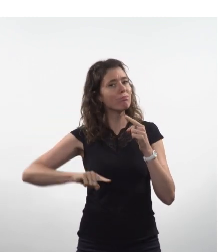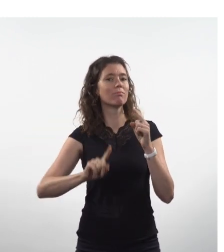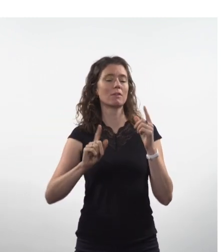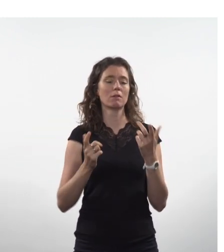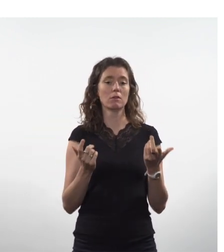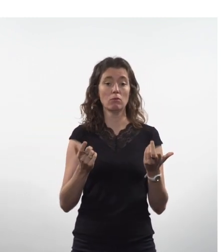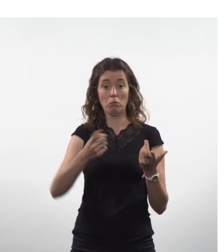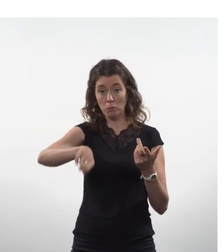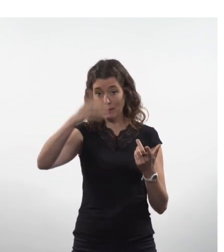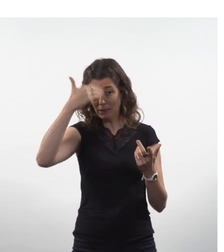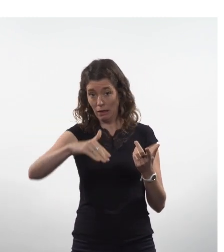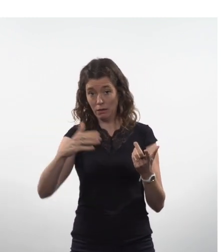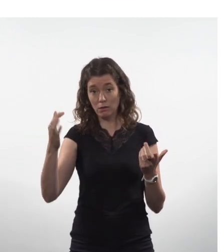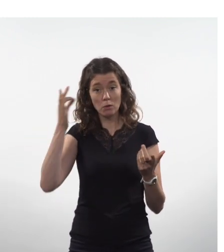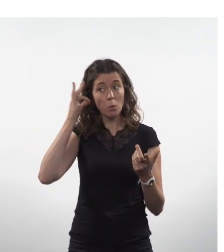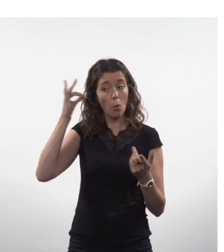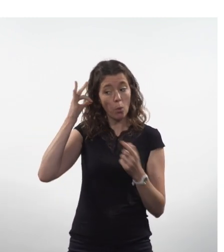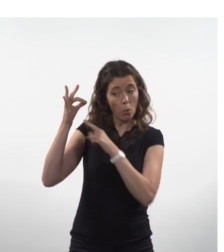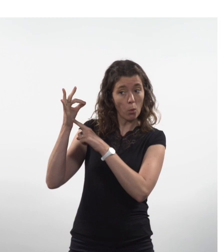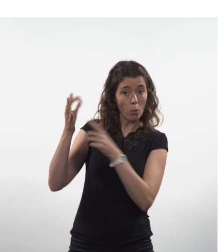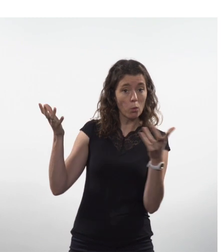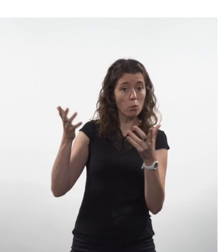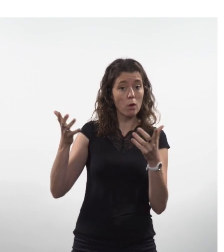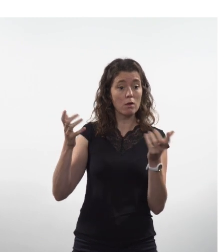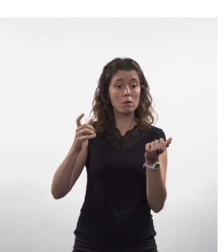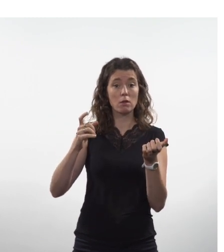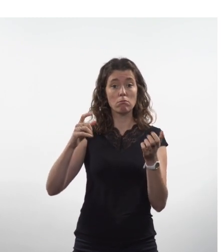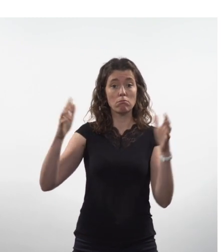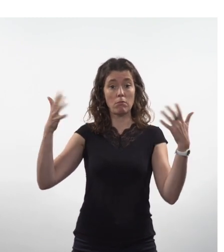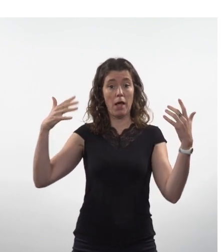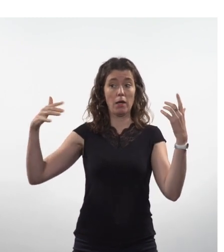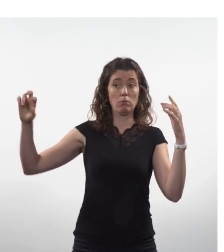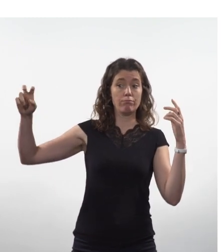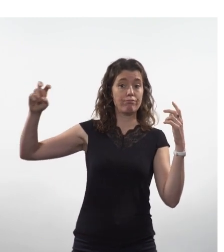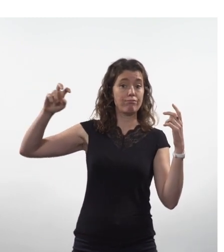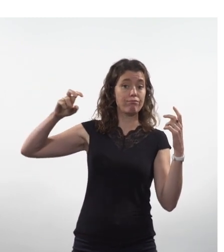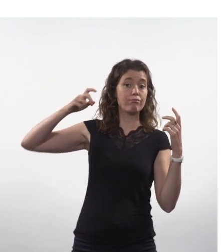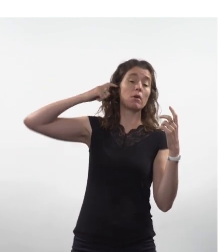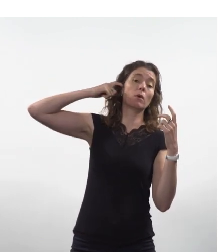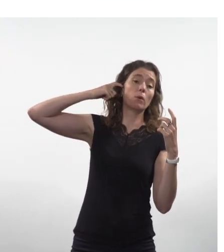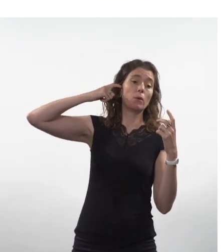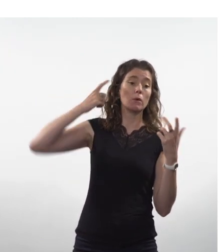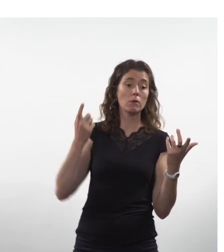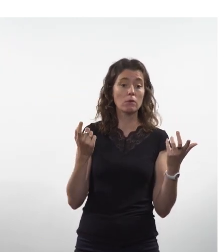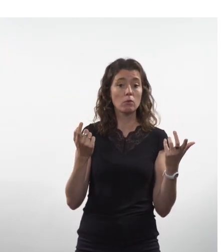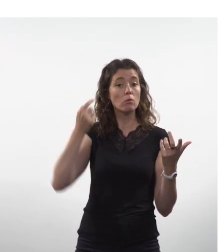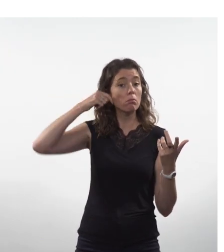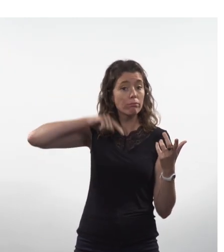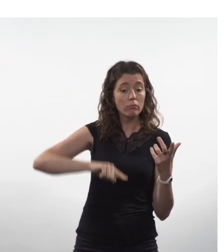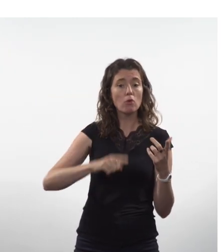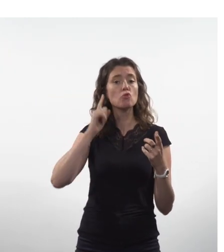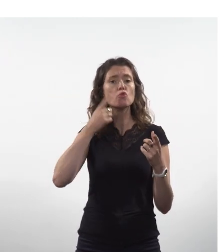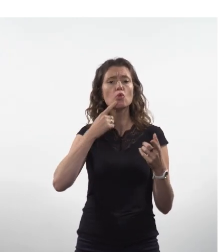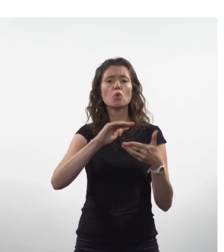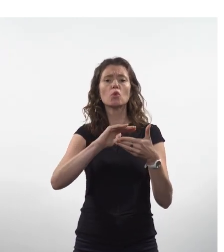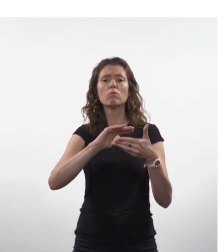vous le savez, que le son, c'est un air en mouvement qui rentre dans l'oreille. Et donc, la surdité de transmission, c'est-à-dire que